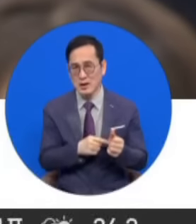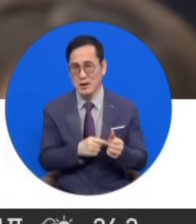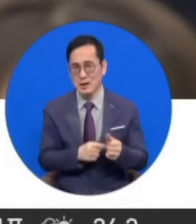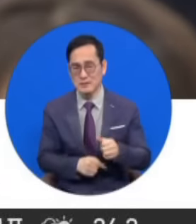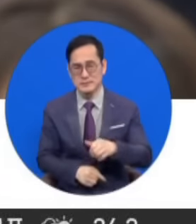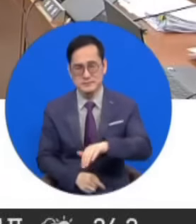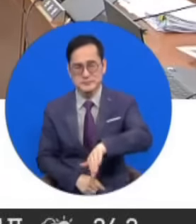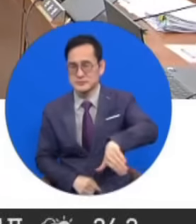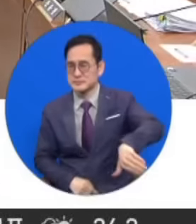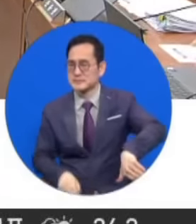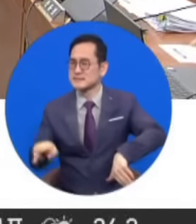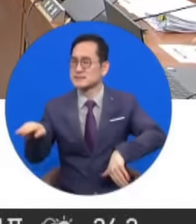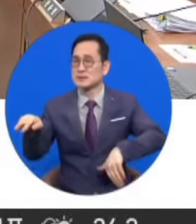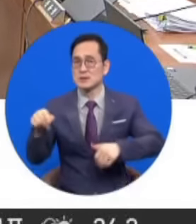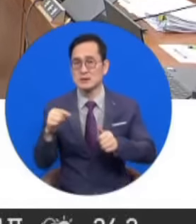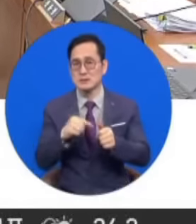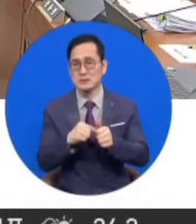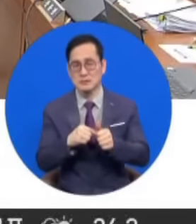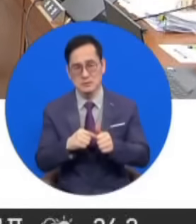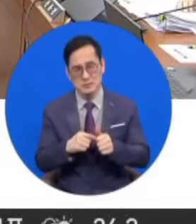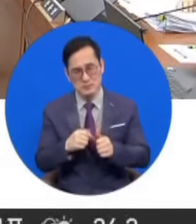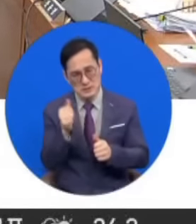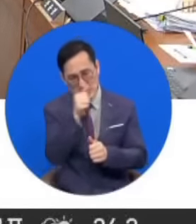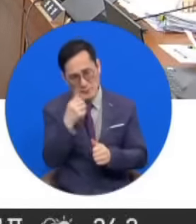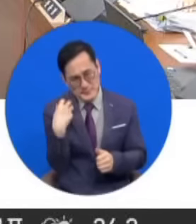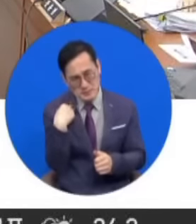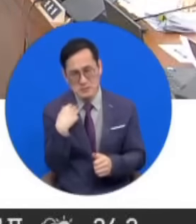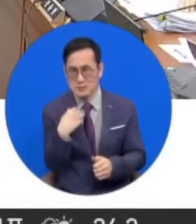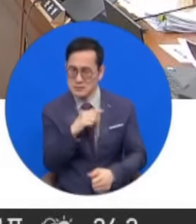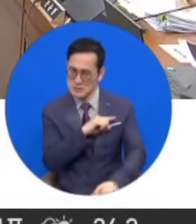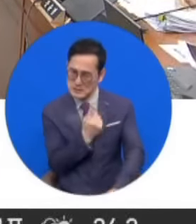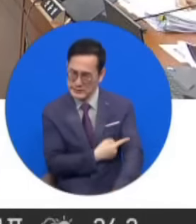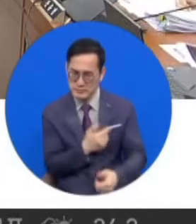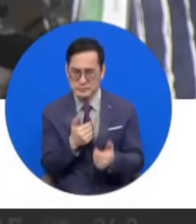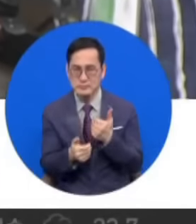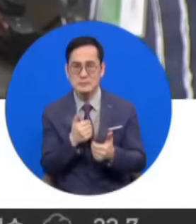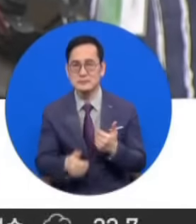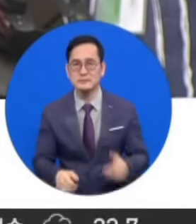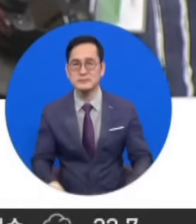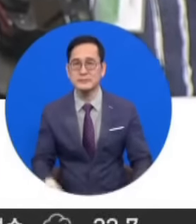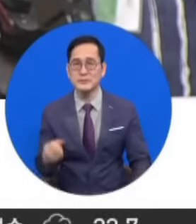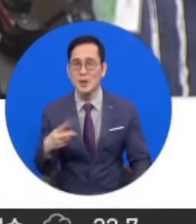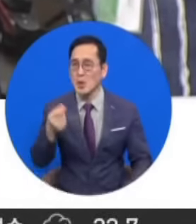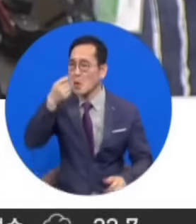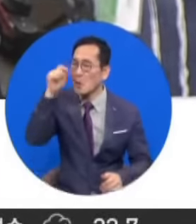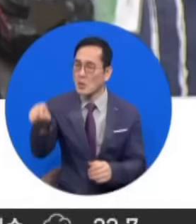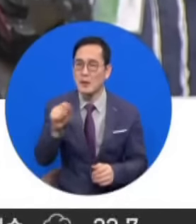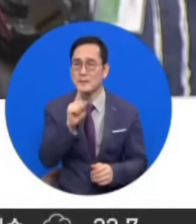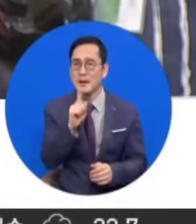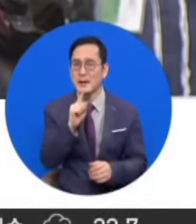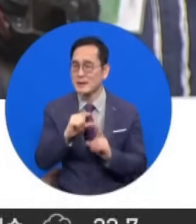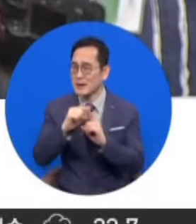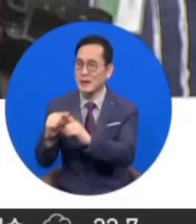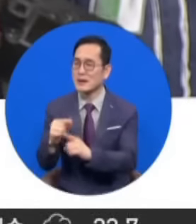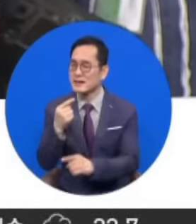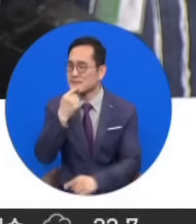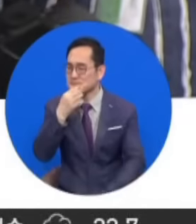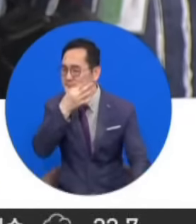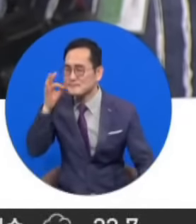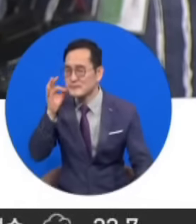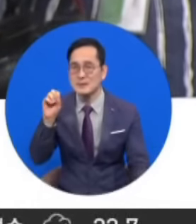특히나 저렇게 인신 공격 또는 인신의 인격의 모독이 되는 그런 단어는 위원장은